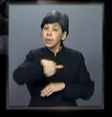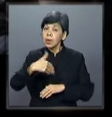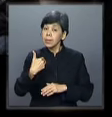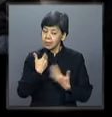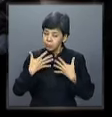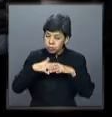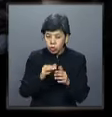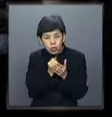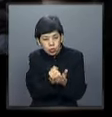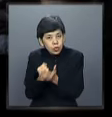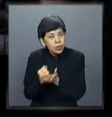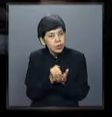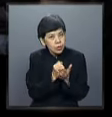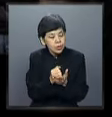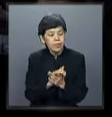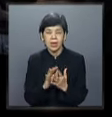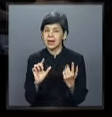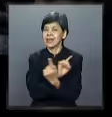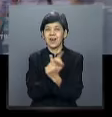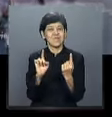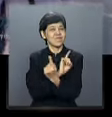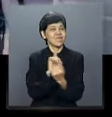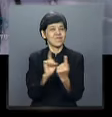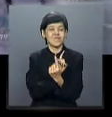จะมีส่วนในการดูแลตรงนี้อย่างเงี้ยค่ะเพื่อให้สังคมที่